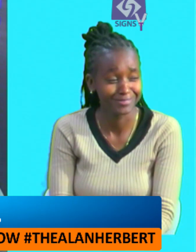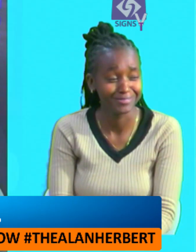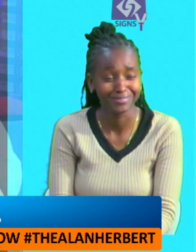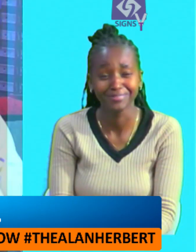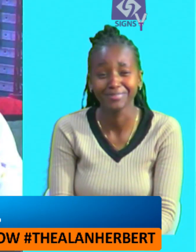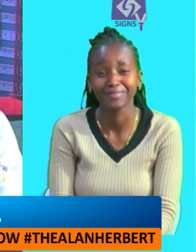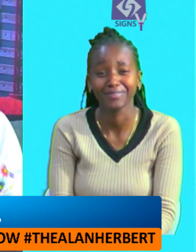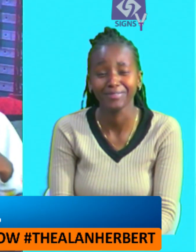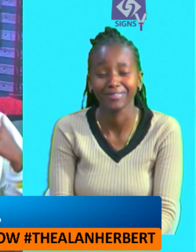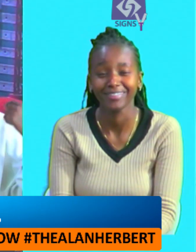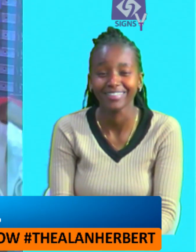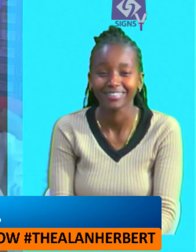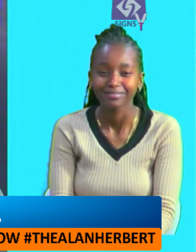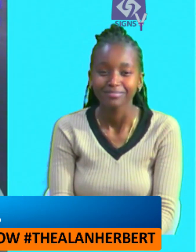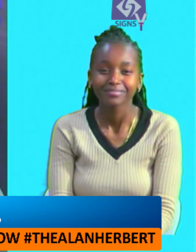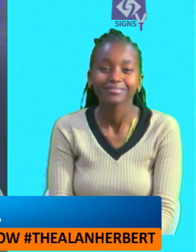Nyambu.